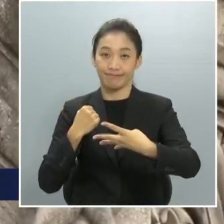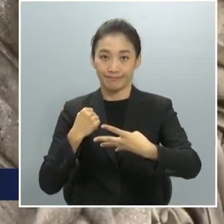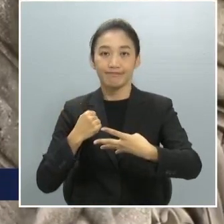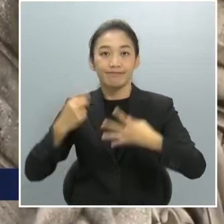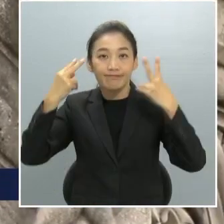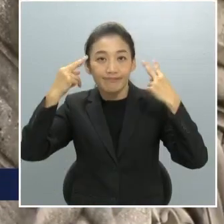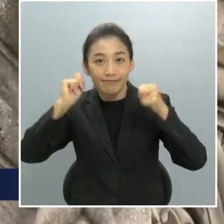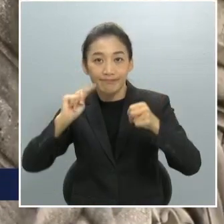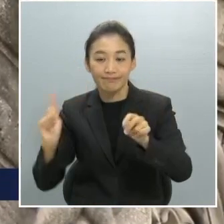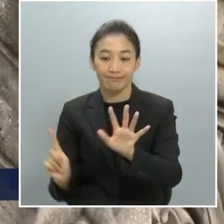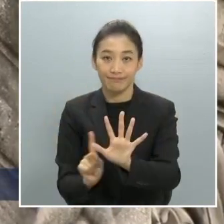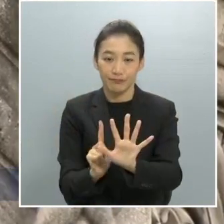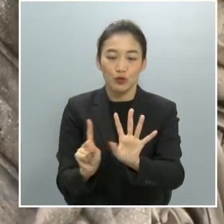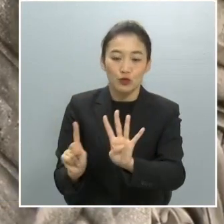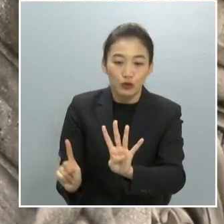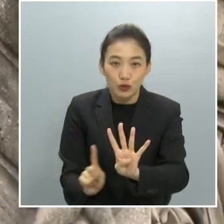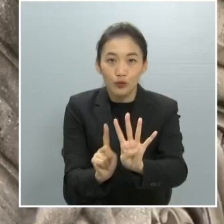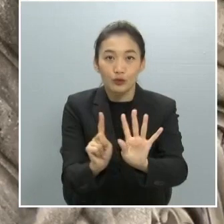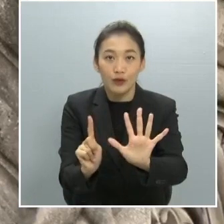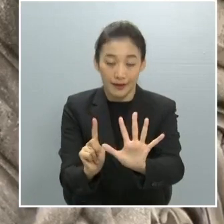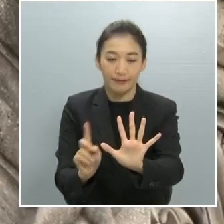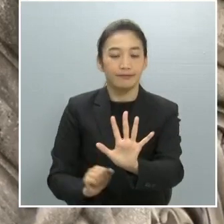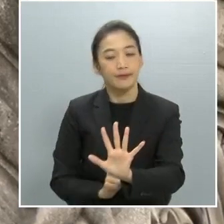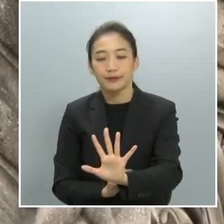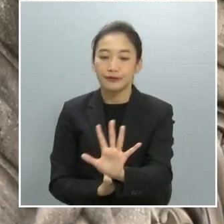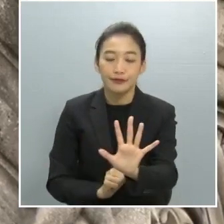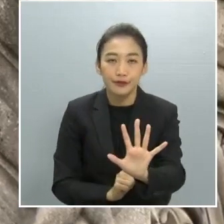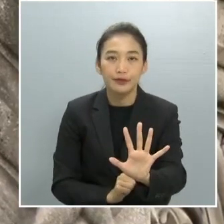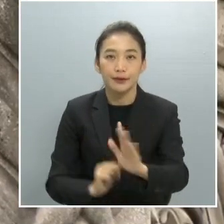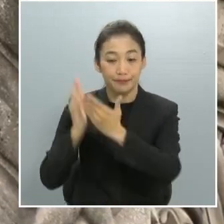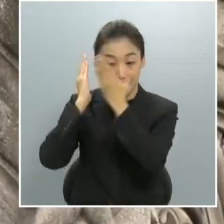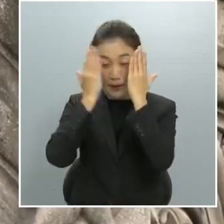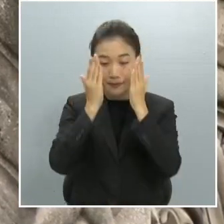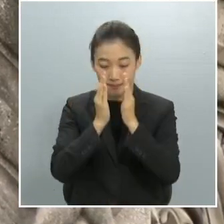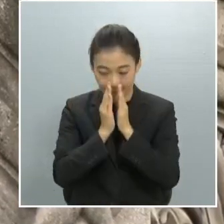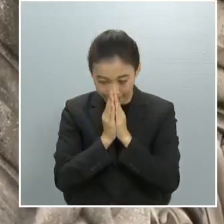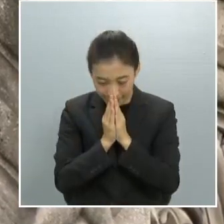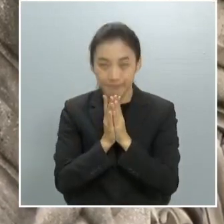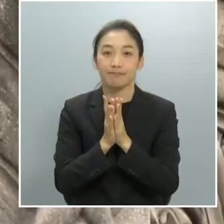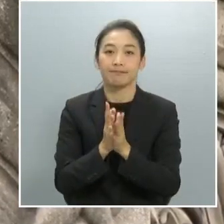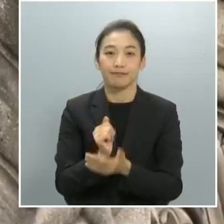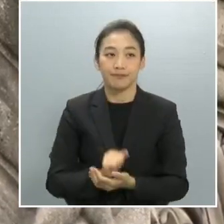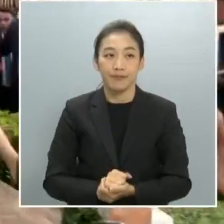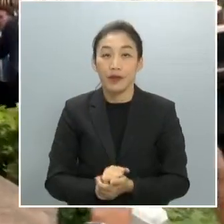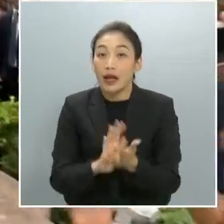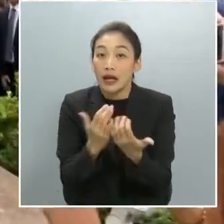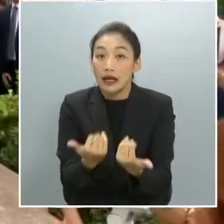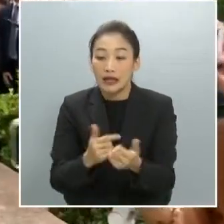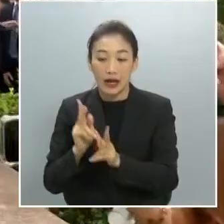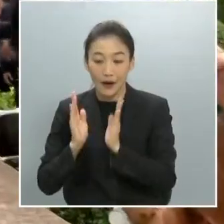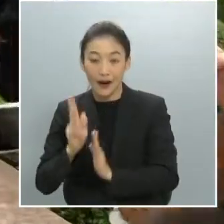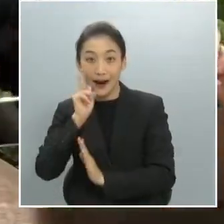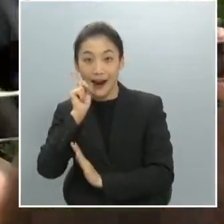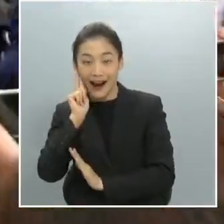นายกเศรษฐาก็โบกมือให้กับผู้สื่อข่าวด้วยนะคะหลังจากนั้นนายกเศรษฐาพร้อมด้วยคณะรัฐมนตรีได้ร่วมกัน